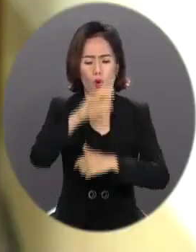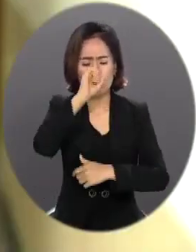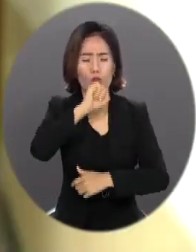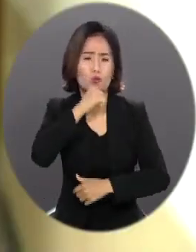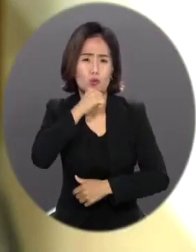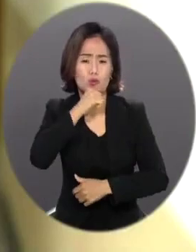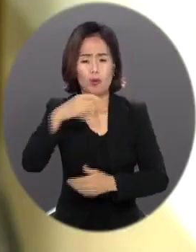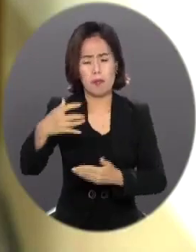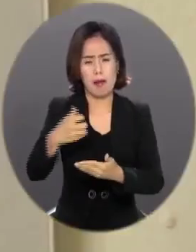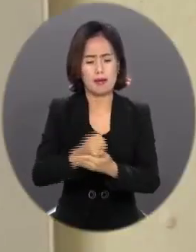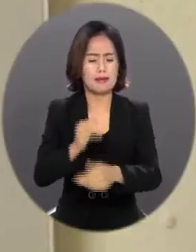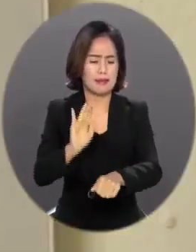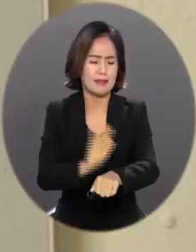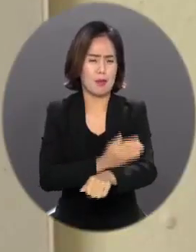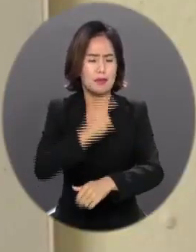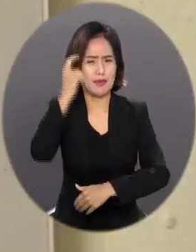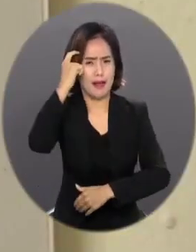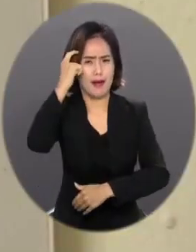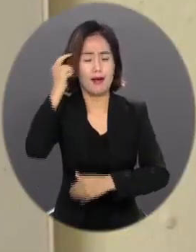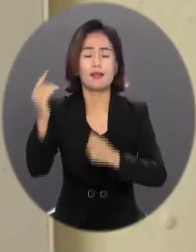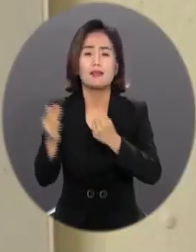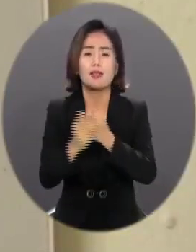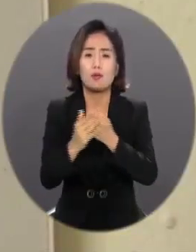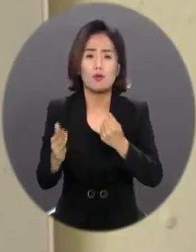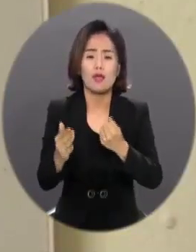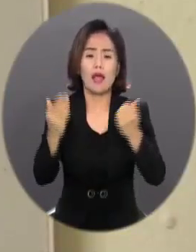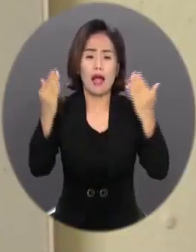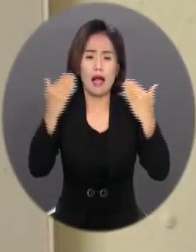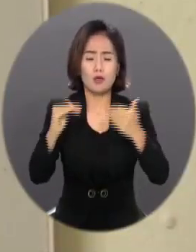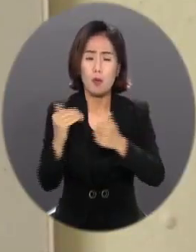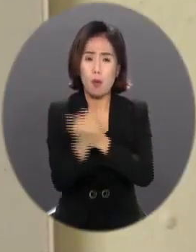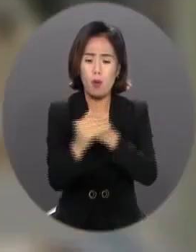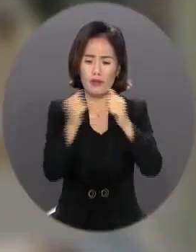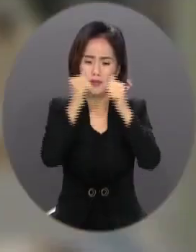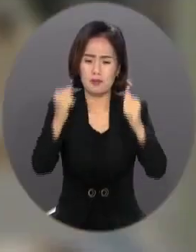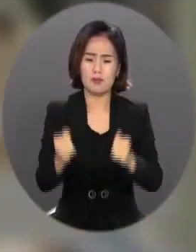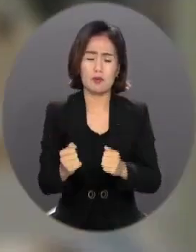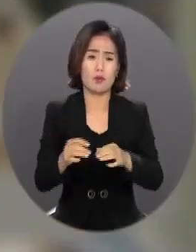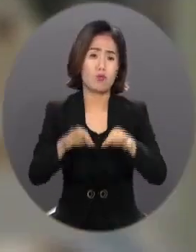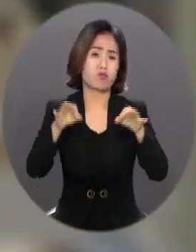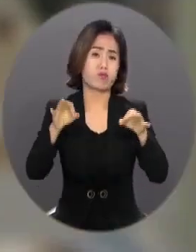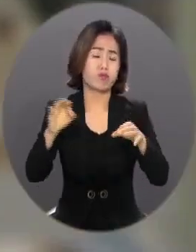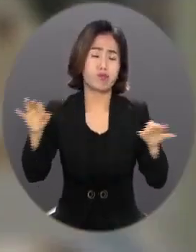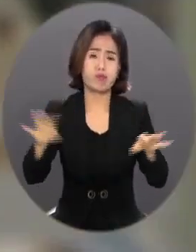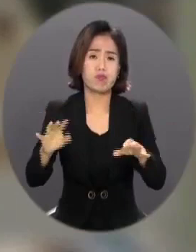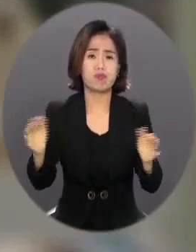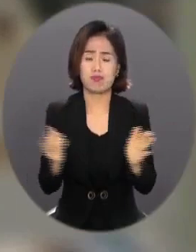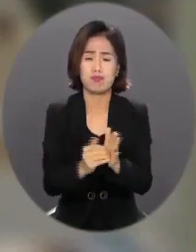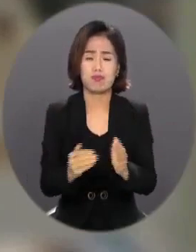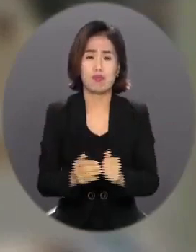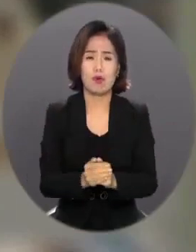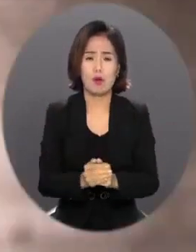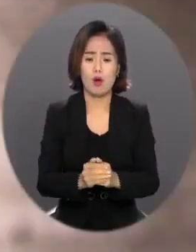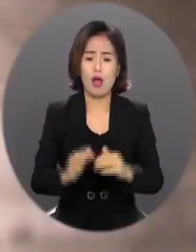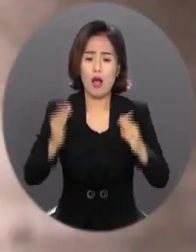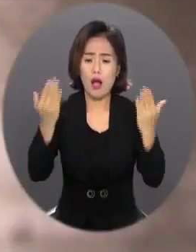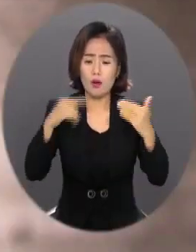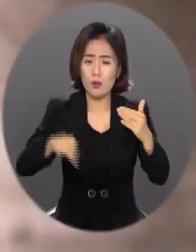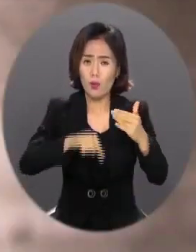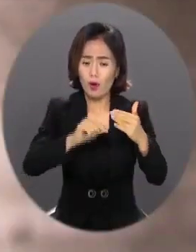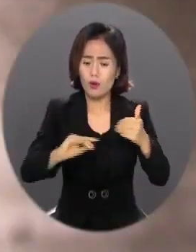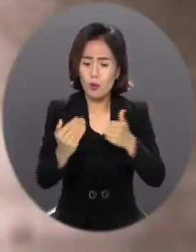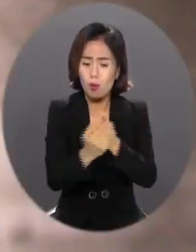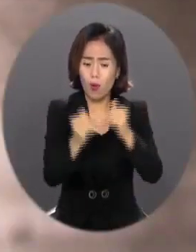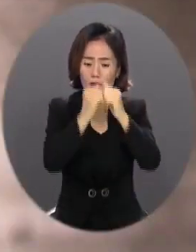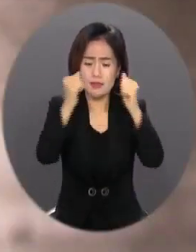받고 싶다는 비뚤어진 욕심에 학교 보안시설 역시 허무하게 뚫렸습니다. 사건 당시 교무실에 보안 시스템이 없었고